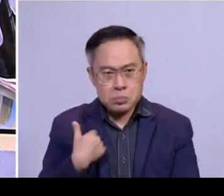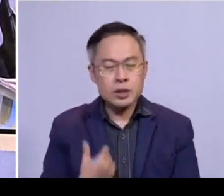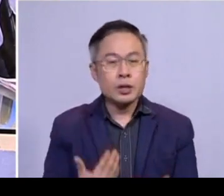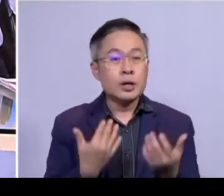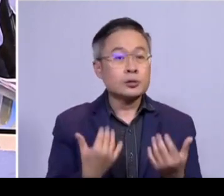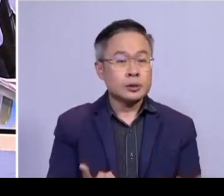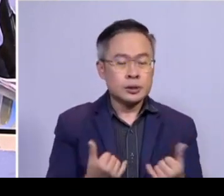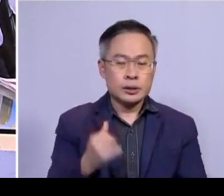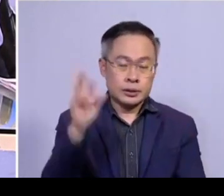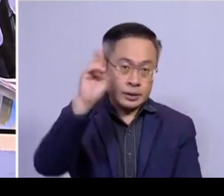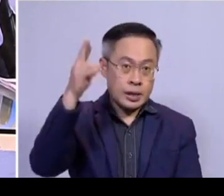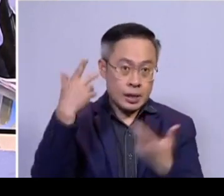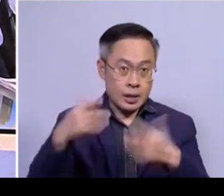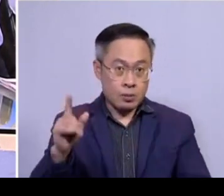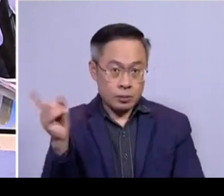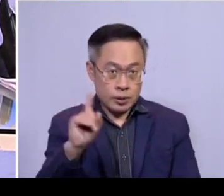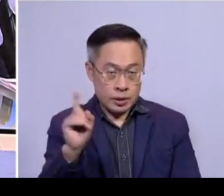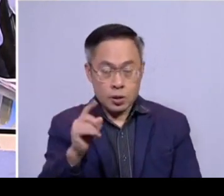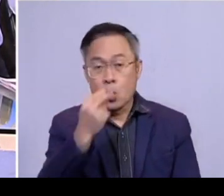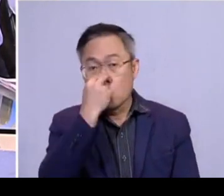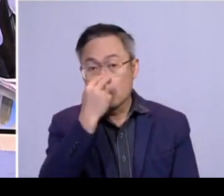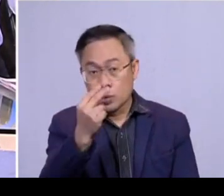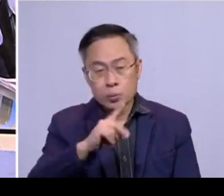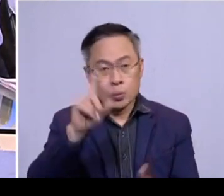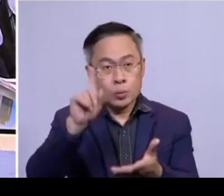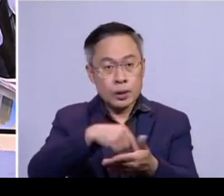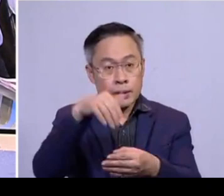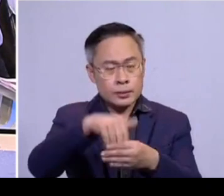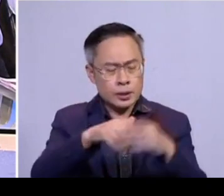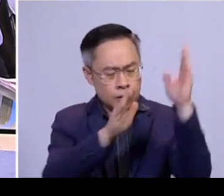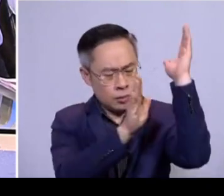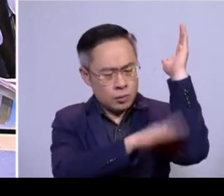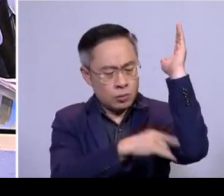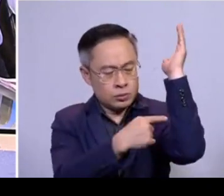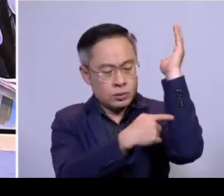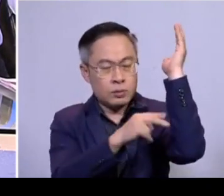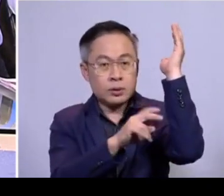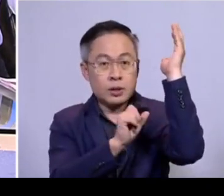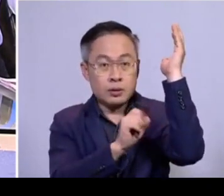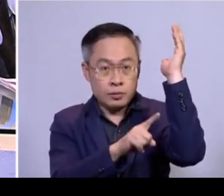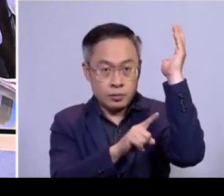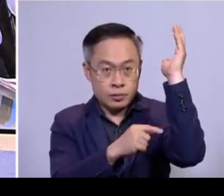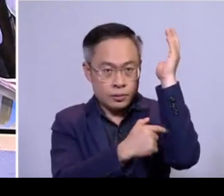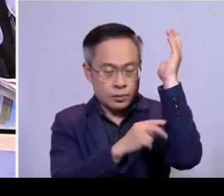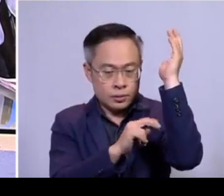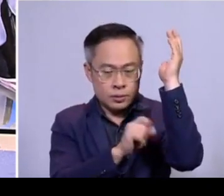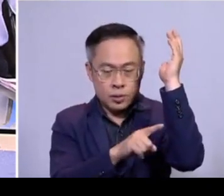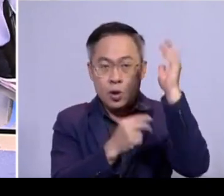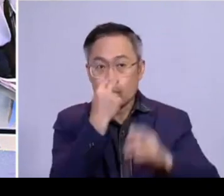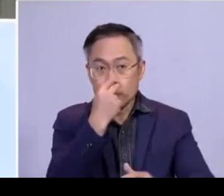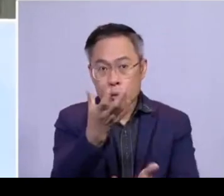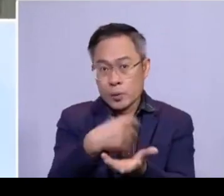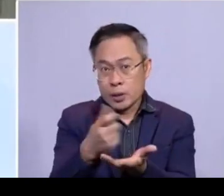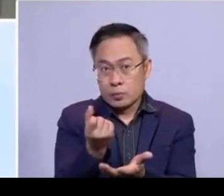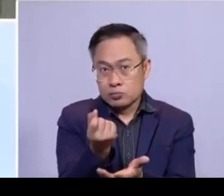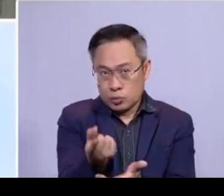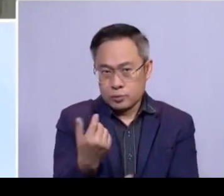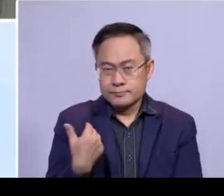จะเป็นอย่างไรไปติดตามบรรยากาศนะครับจากหน่วยเลือกตั้งในค่ายวชิราวุธจังหวัดนครศรีธรรมราชกับคุณเพลินพิษชู